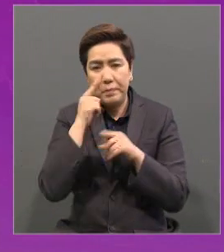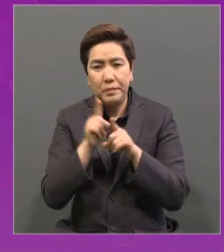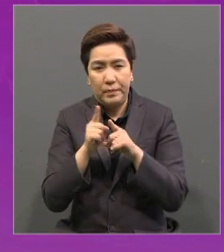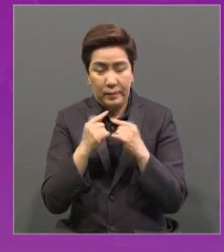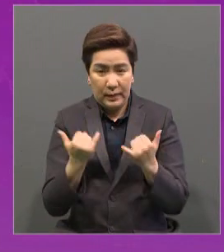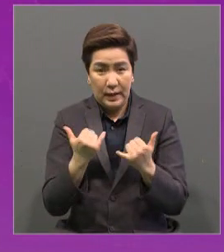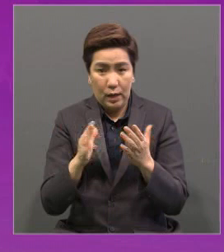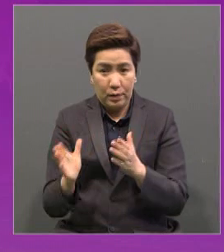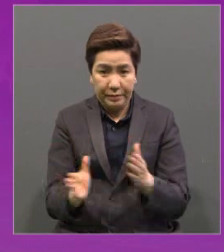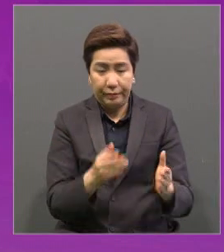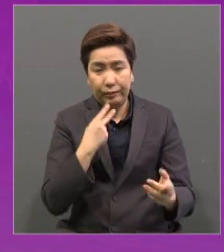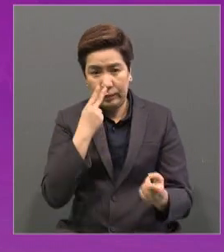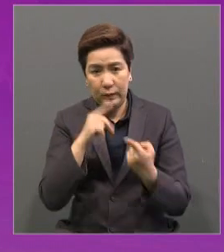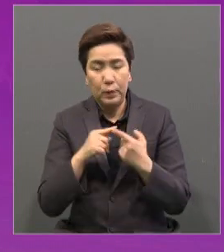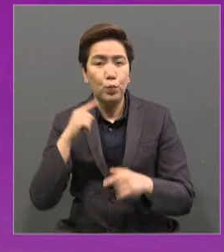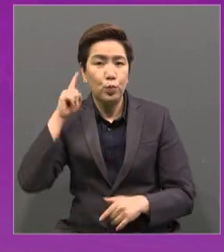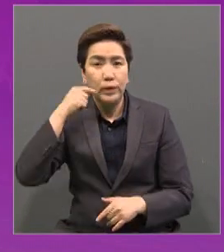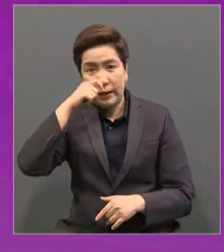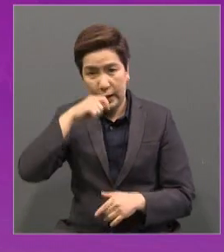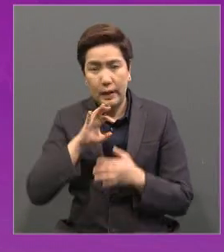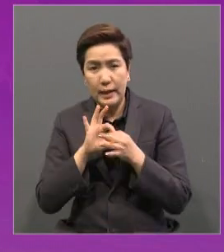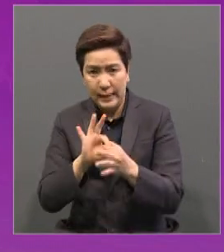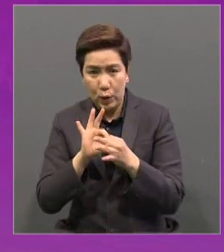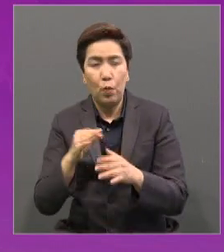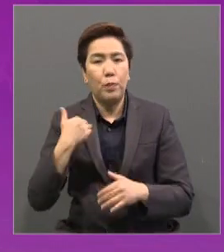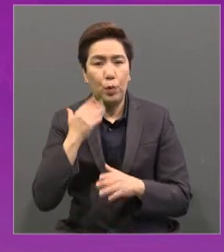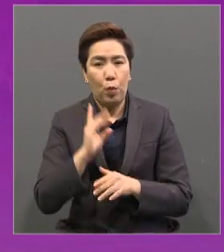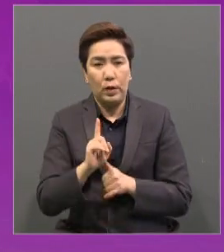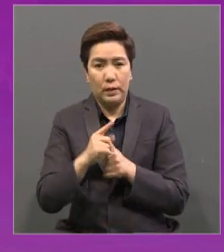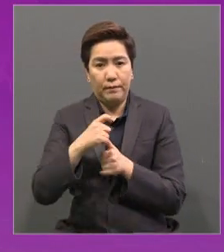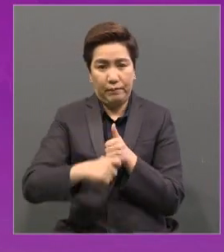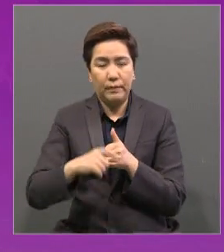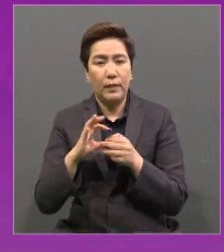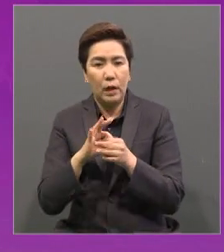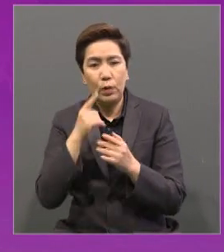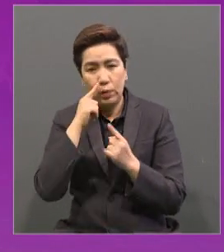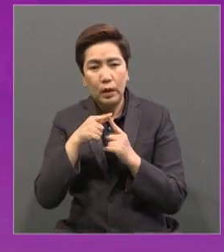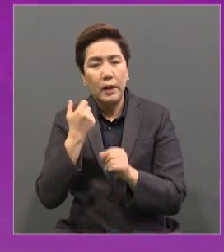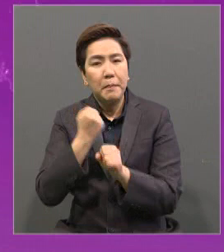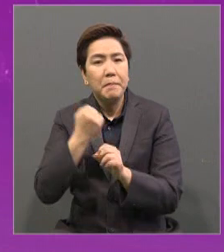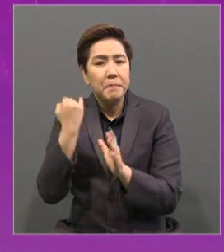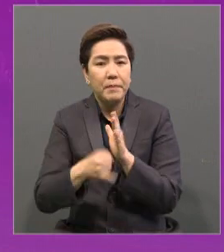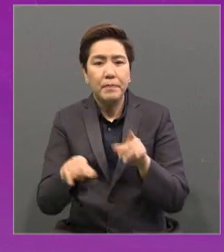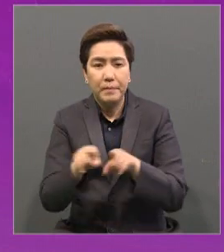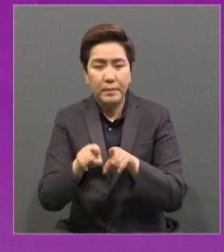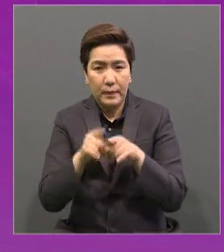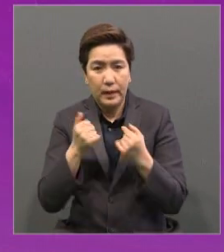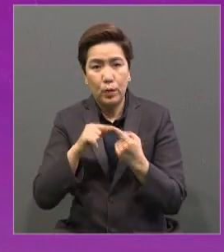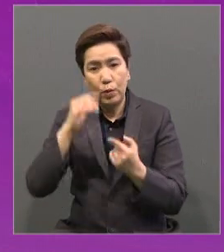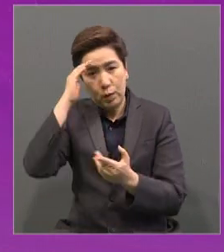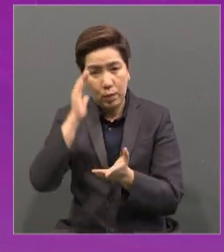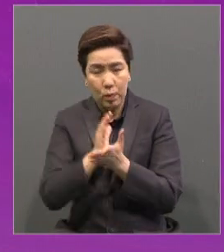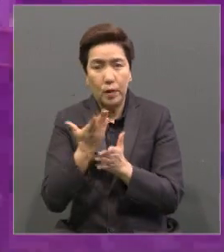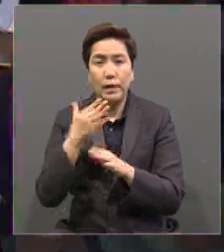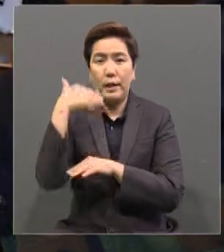ะคะนอกจากนี้มีหญิงชาวไทยที่เข้าไปมีส่วนรู้เห็นในคดีด้วยก็ถูกตั้งข้อหาเช่นกันค่ะทางพลตำรวจเอกด